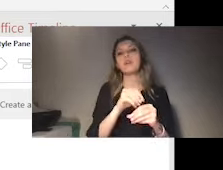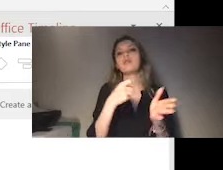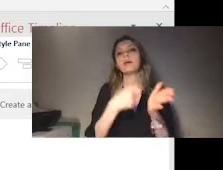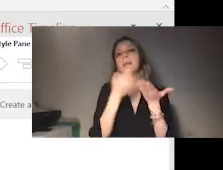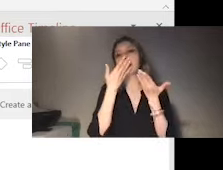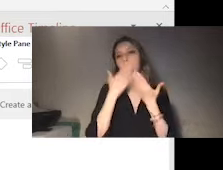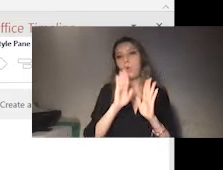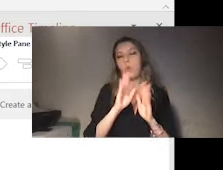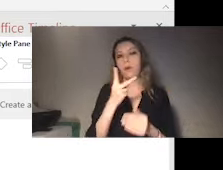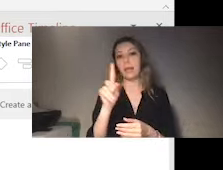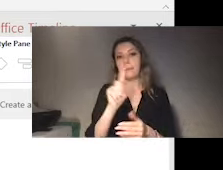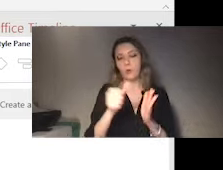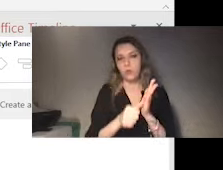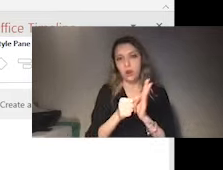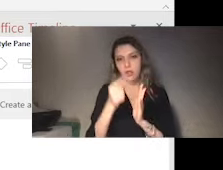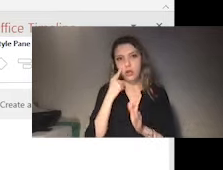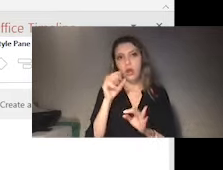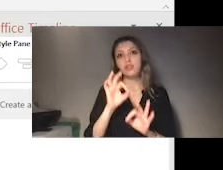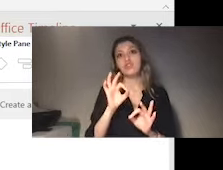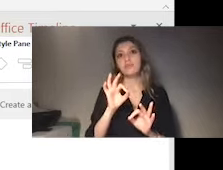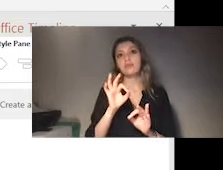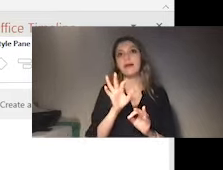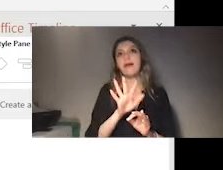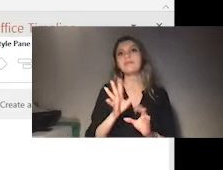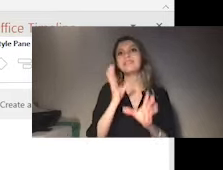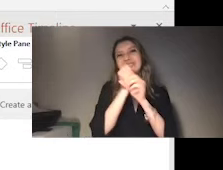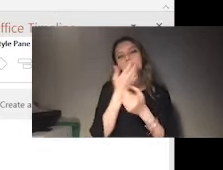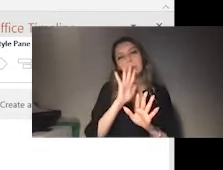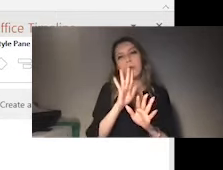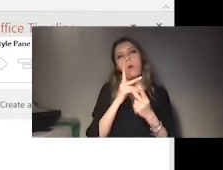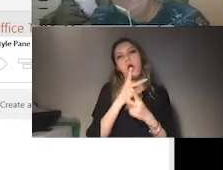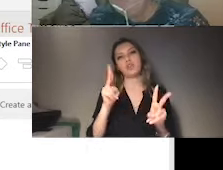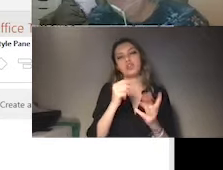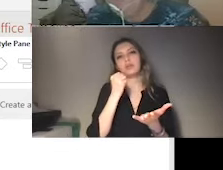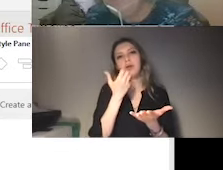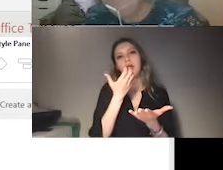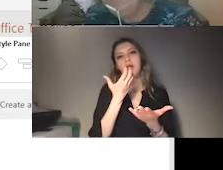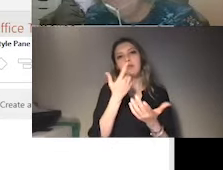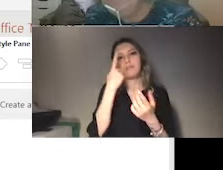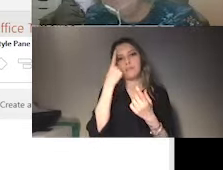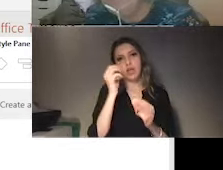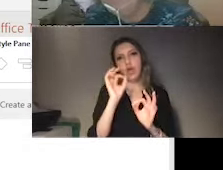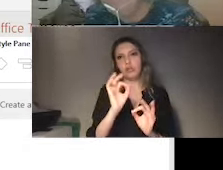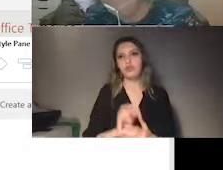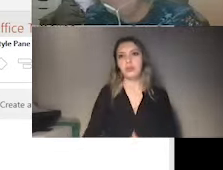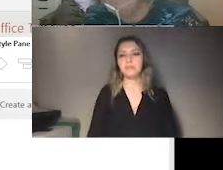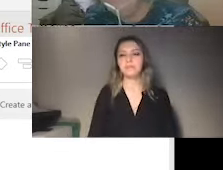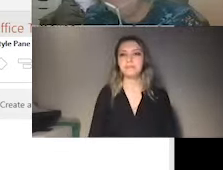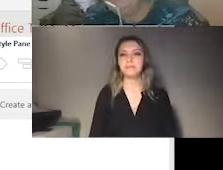2010 yılında artık yok hatırladığım kadarıyla, bildiğim kadarıyla. Tamam. Şimdi ben tabii şey